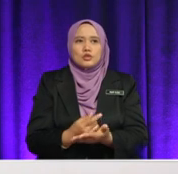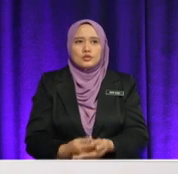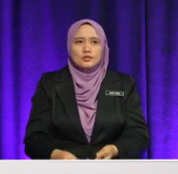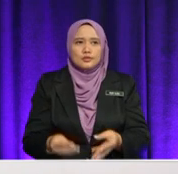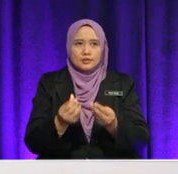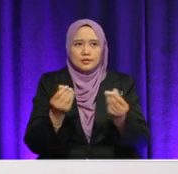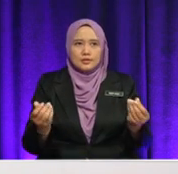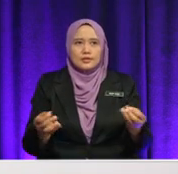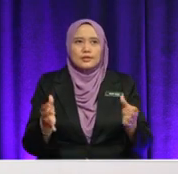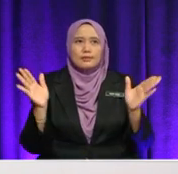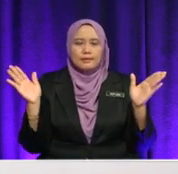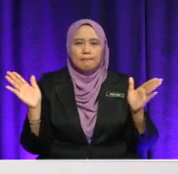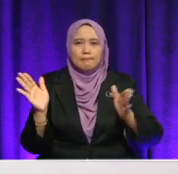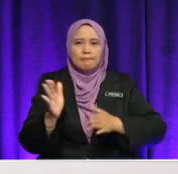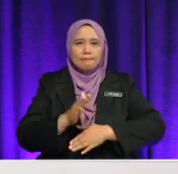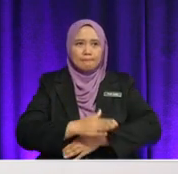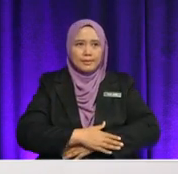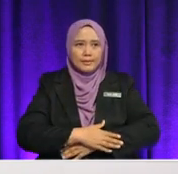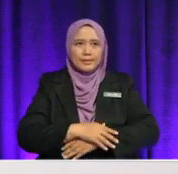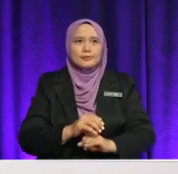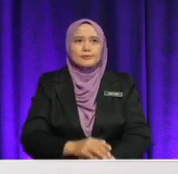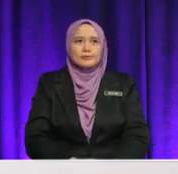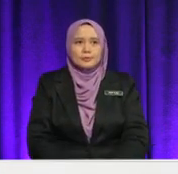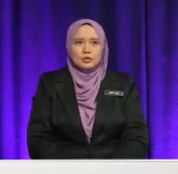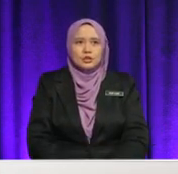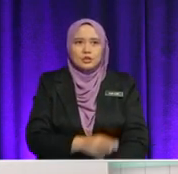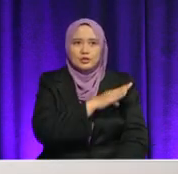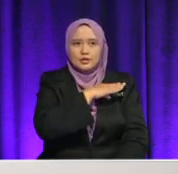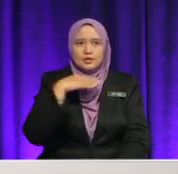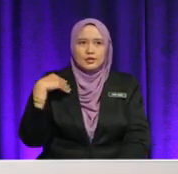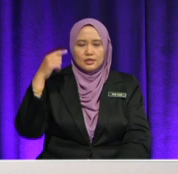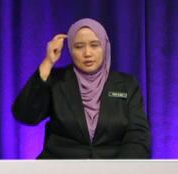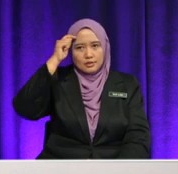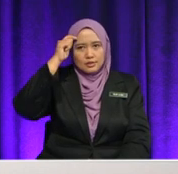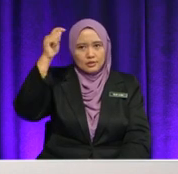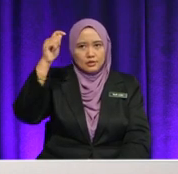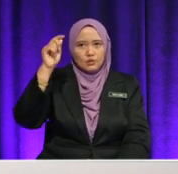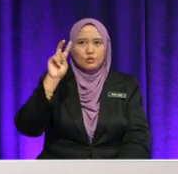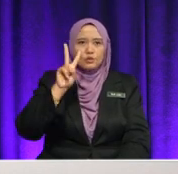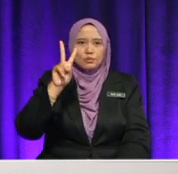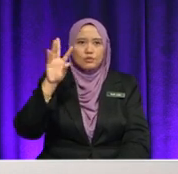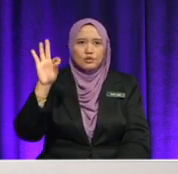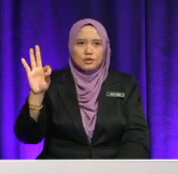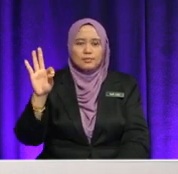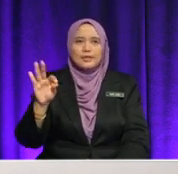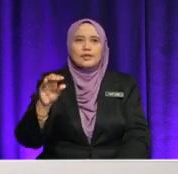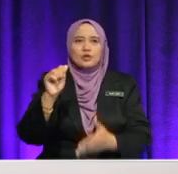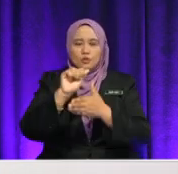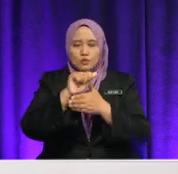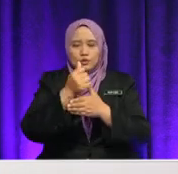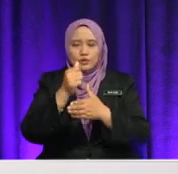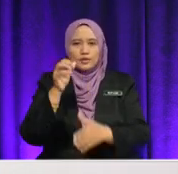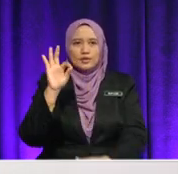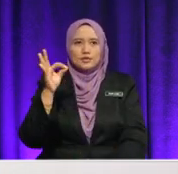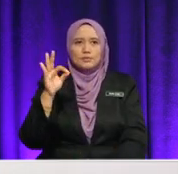Cuma yang penting ya pada langkah ketiga adalah pendaftaran penghuni yang boleh dijalankan jikalau